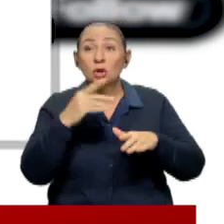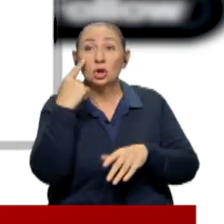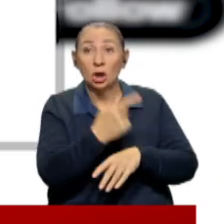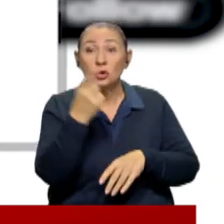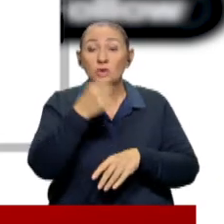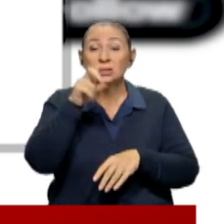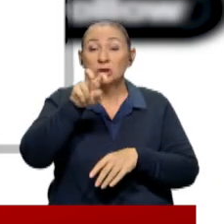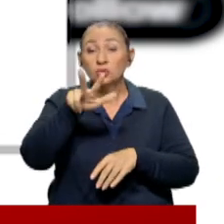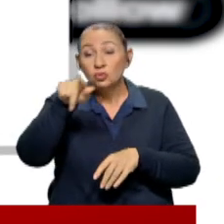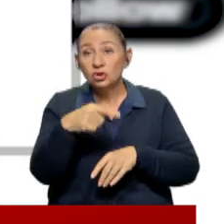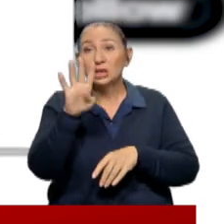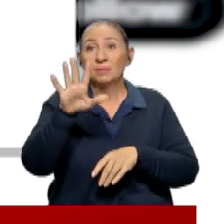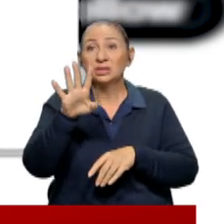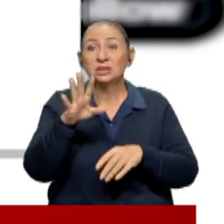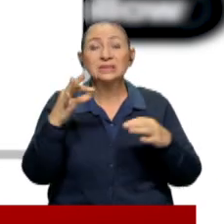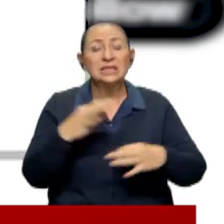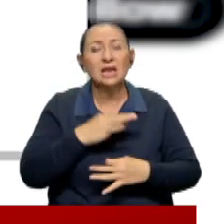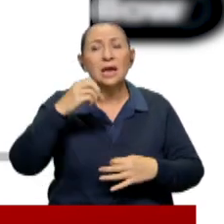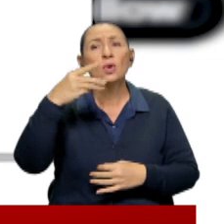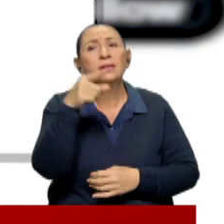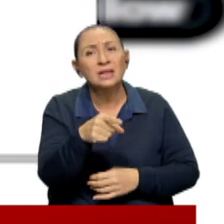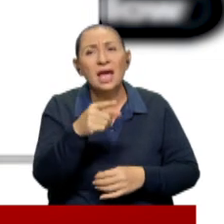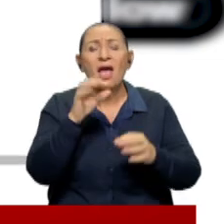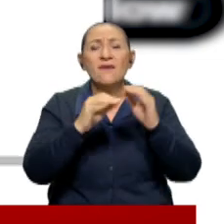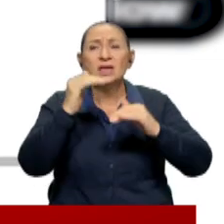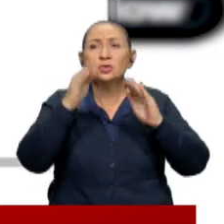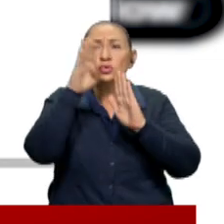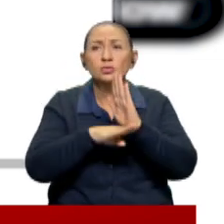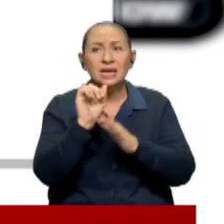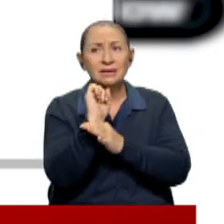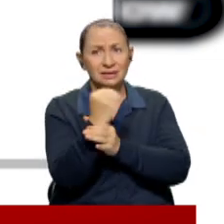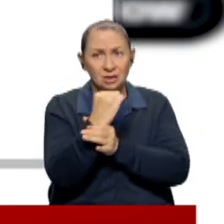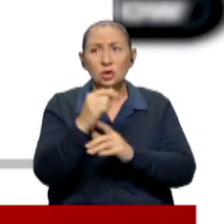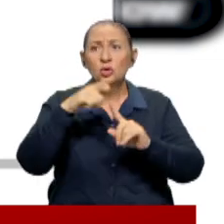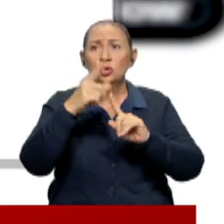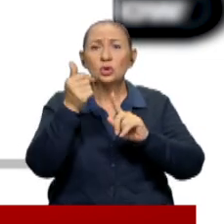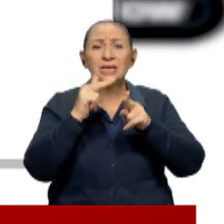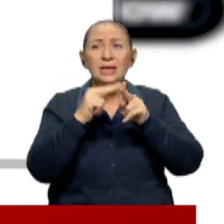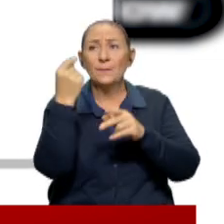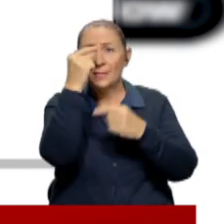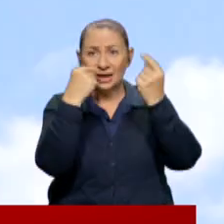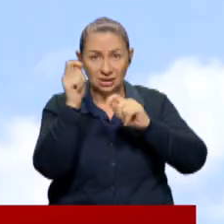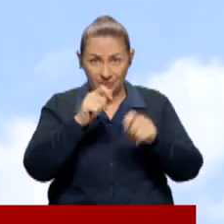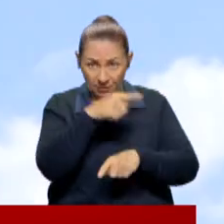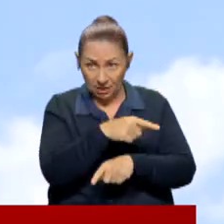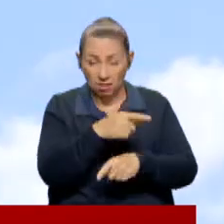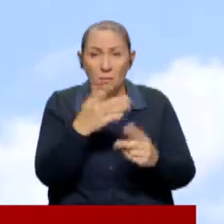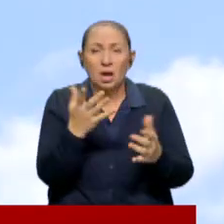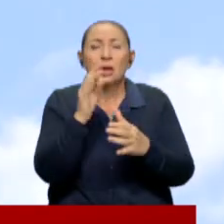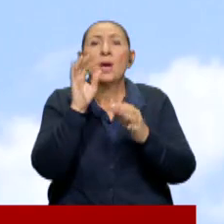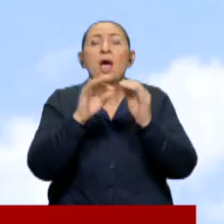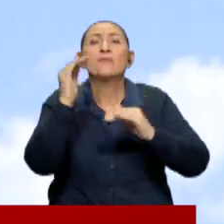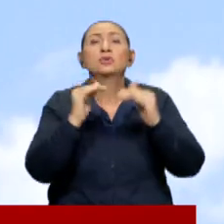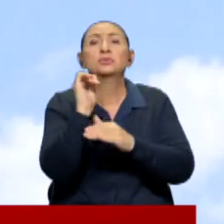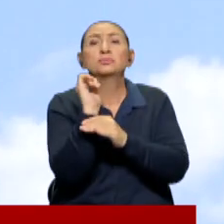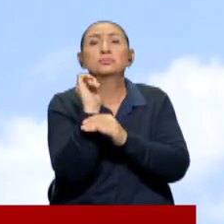göre %83.45. Sayın Erdoğan, enflasyon düşürme kabiliyetiniz TÜİK'e makyaj yaptırmak mıdır? Madem enflasyonu